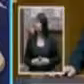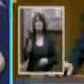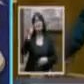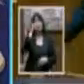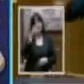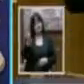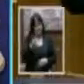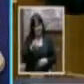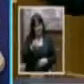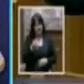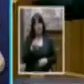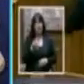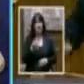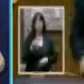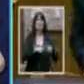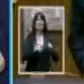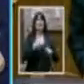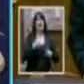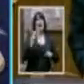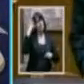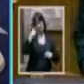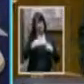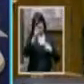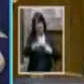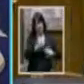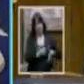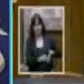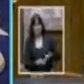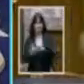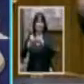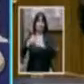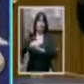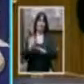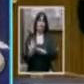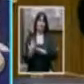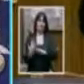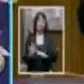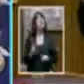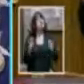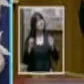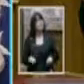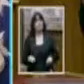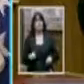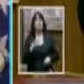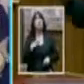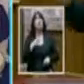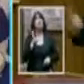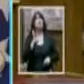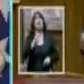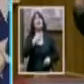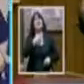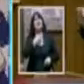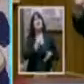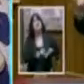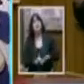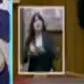κουβέντα εξαπτέρυγα και τα λοιπά. Ναι, προτιμώ να είμαι εξαπτέρυγος της ανάγκης παρά